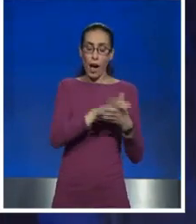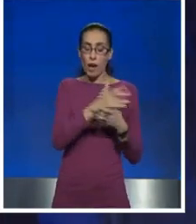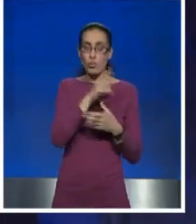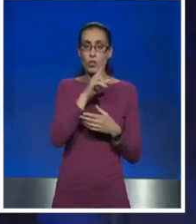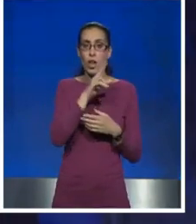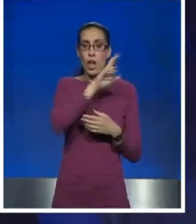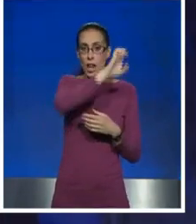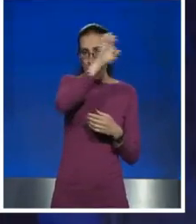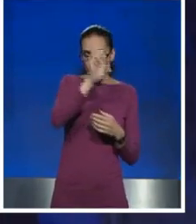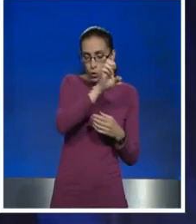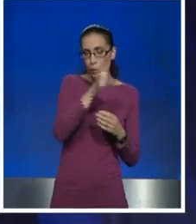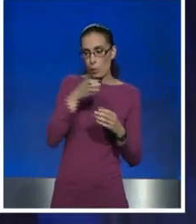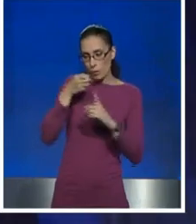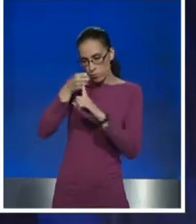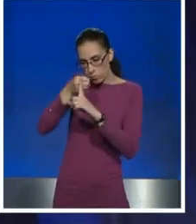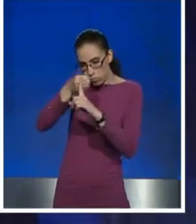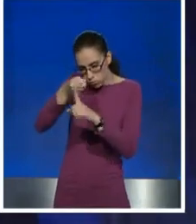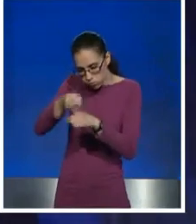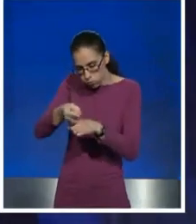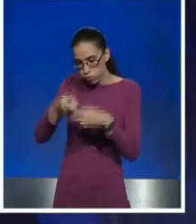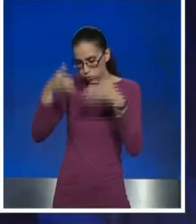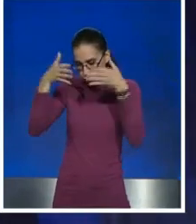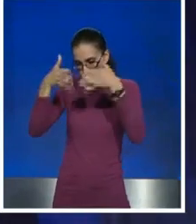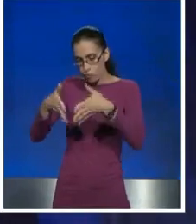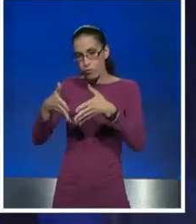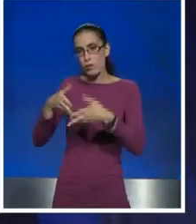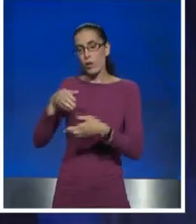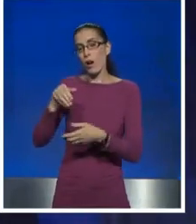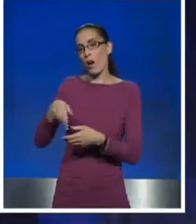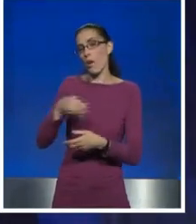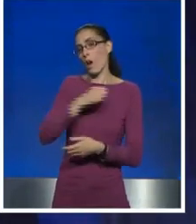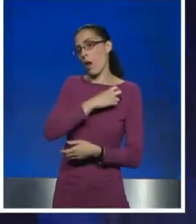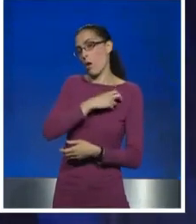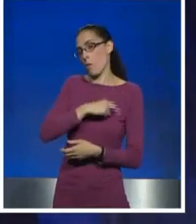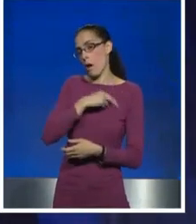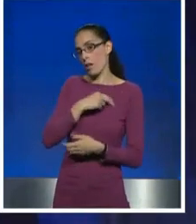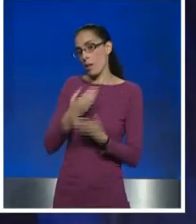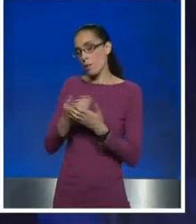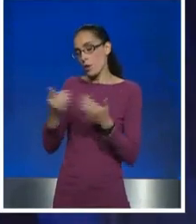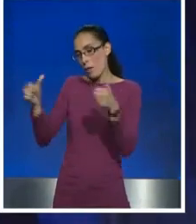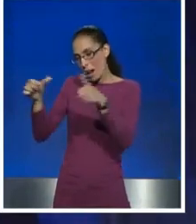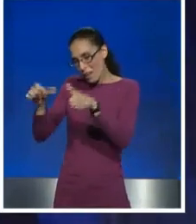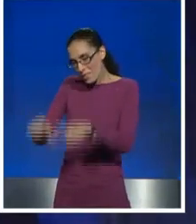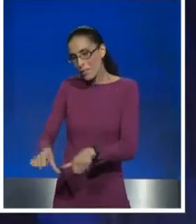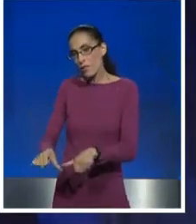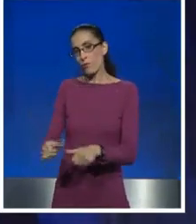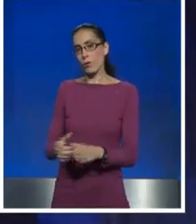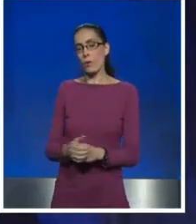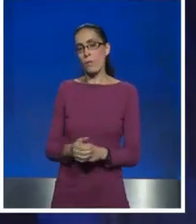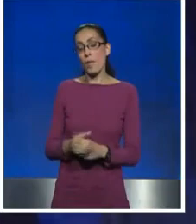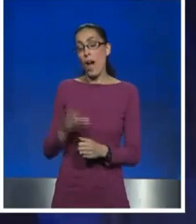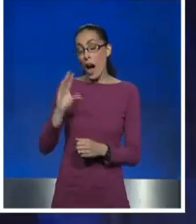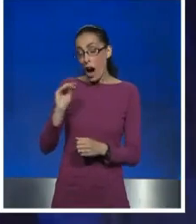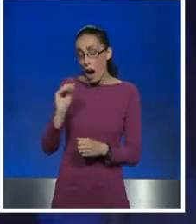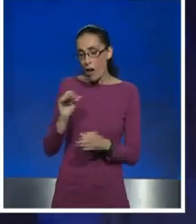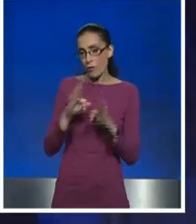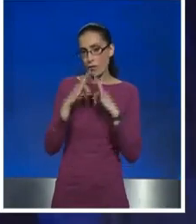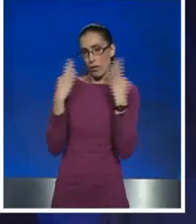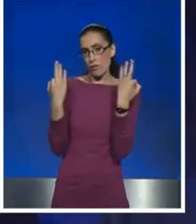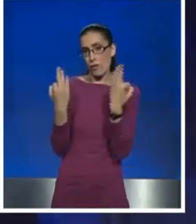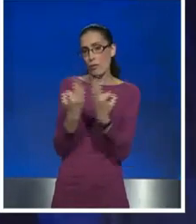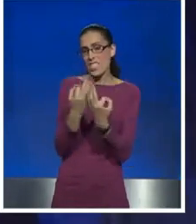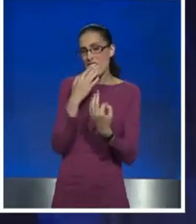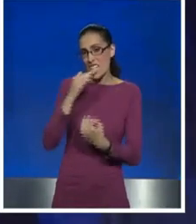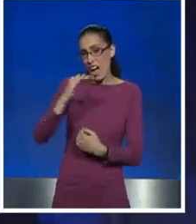din is-saħta li waqgħet fuqna li ħatwassal biex ħafna iva, ħafna sfortunatament, ħafna familji żgħar